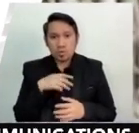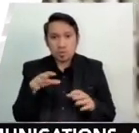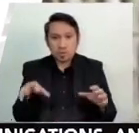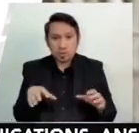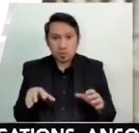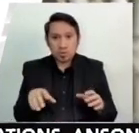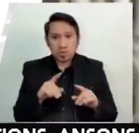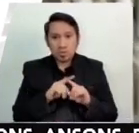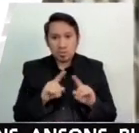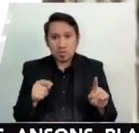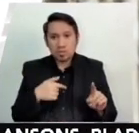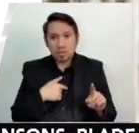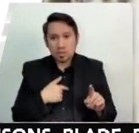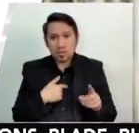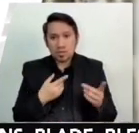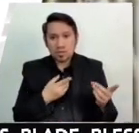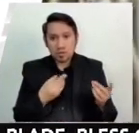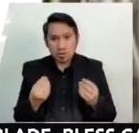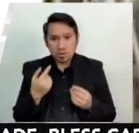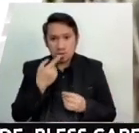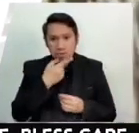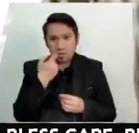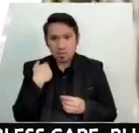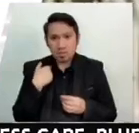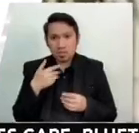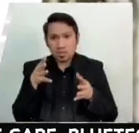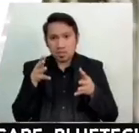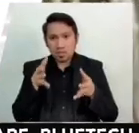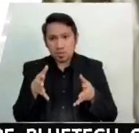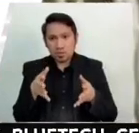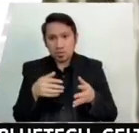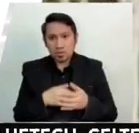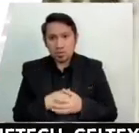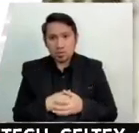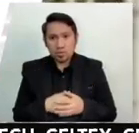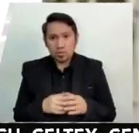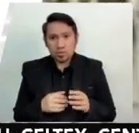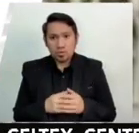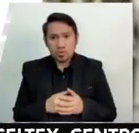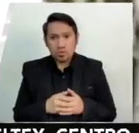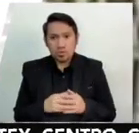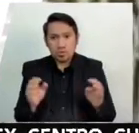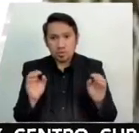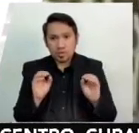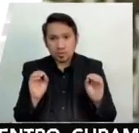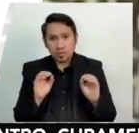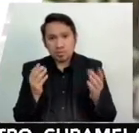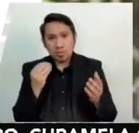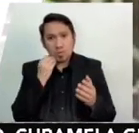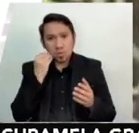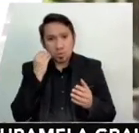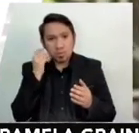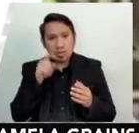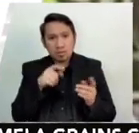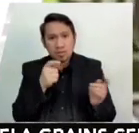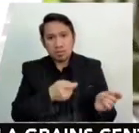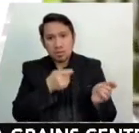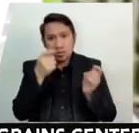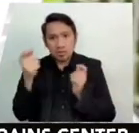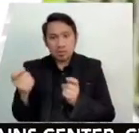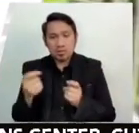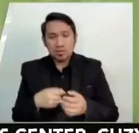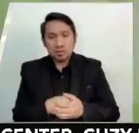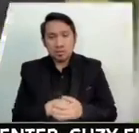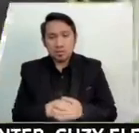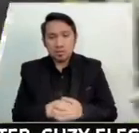kuha, tama akong dibuhat. Kaya nga naman, kayo, ipasagda na nga ako sila dito, gilipihan ako ang iriyaan nila dito. Wala na sila yung